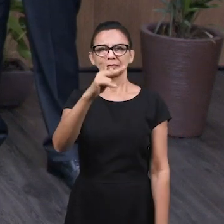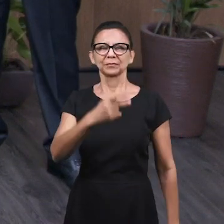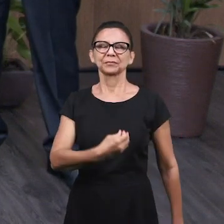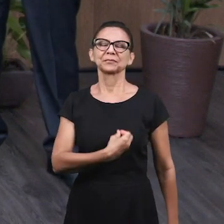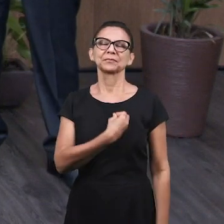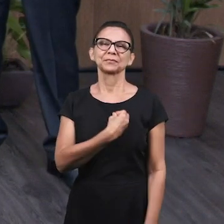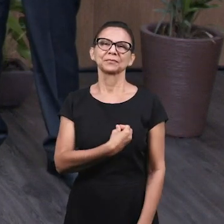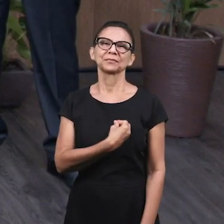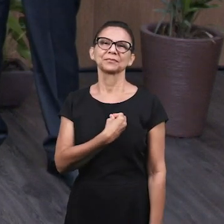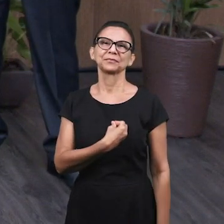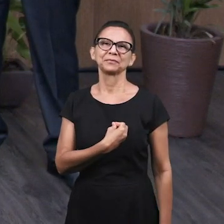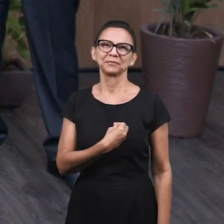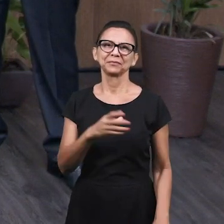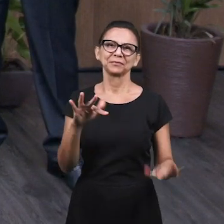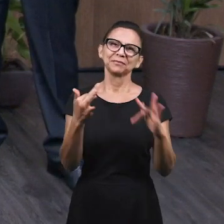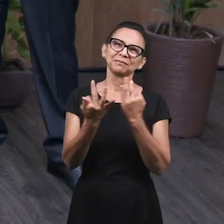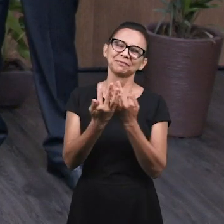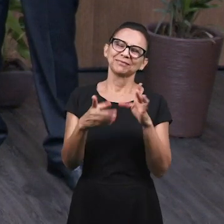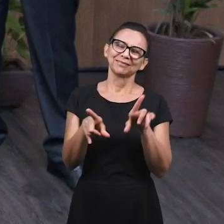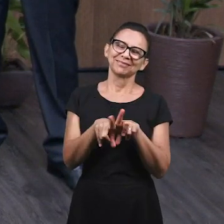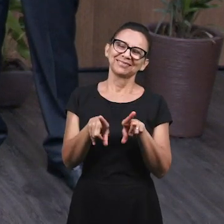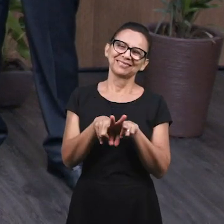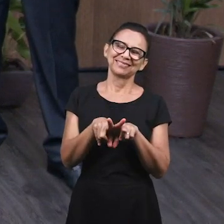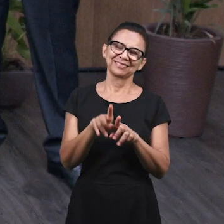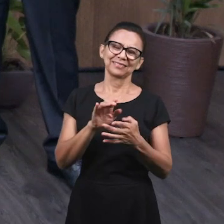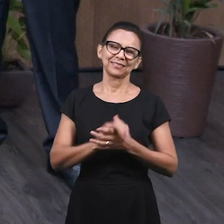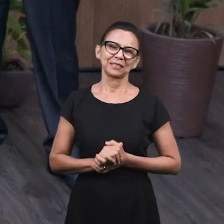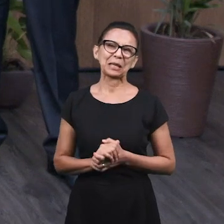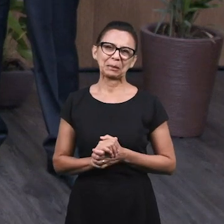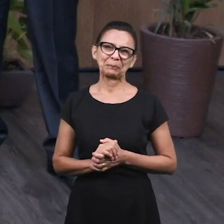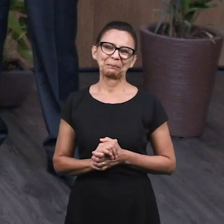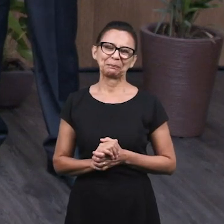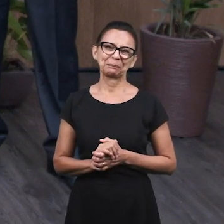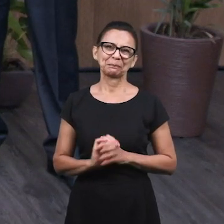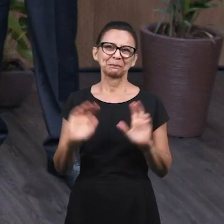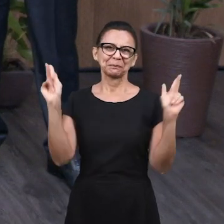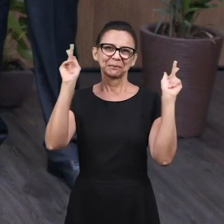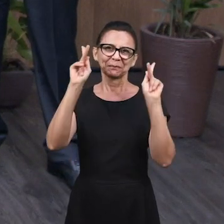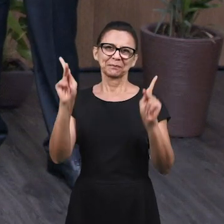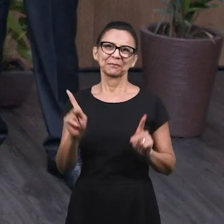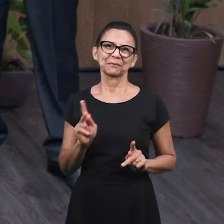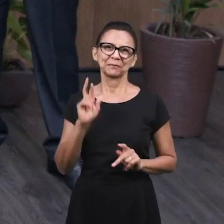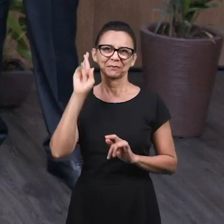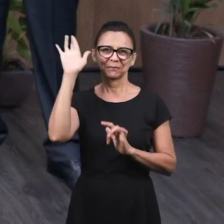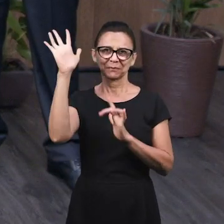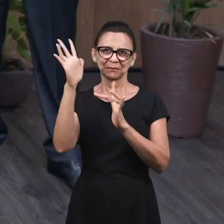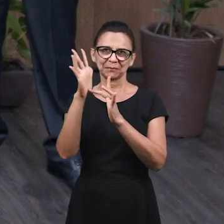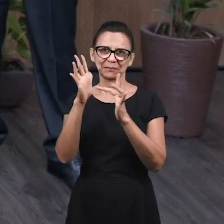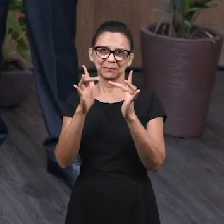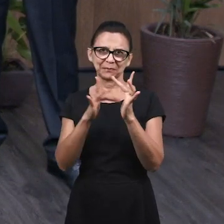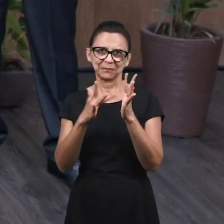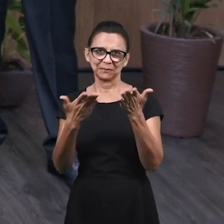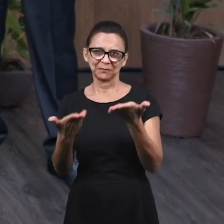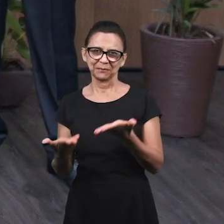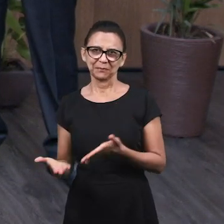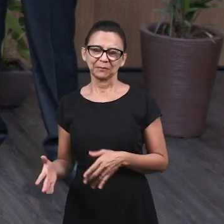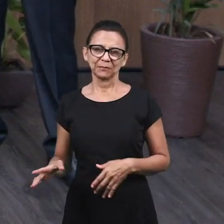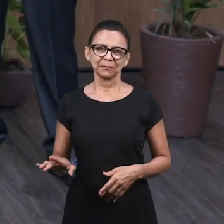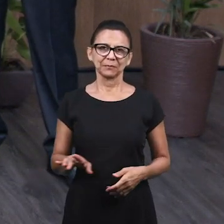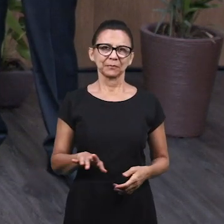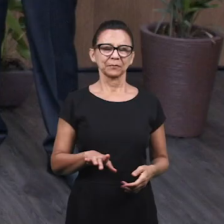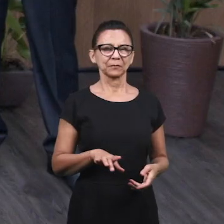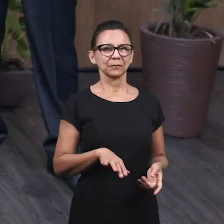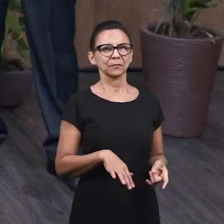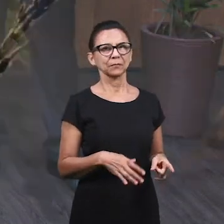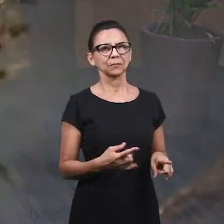rajouter à votre cœur et à votre maison. À tous, La paix du Seigneur Jésus, la paix du Seigneur à